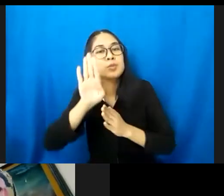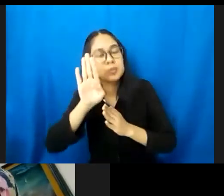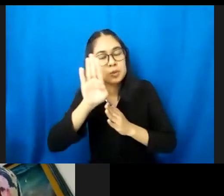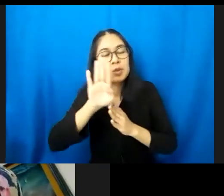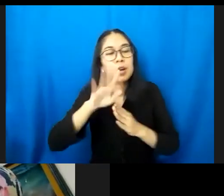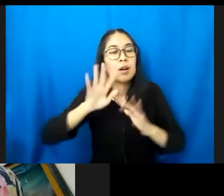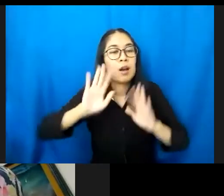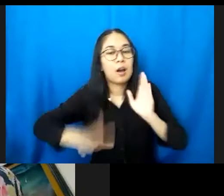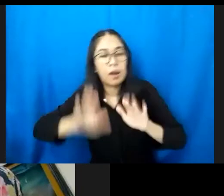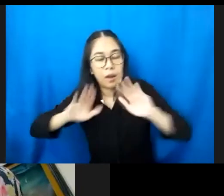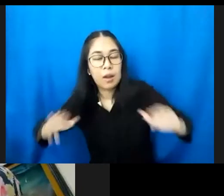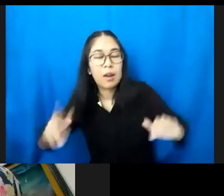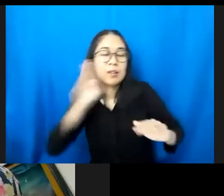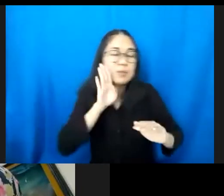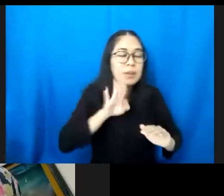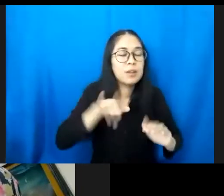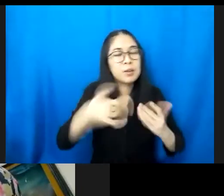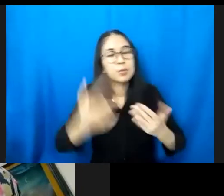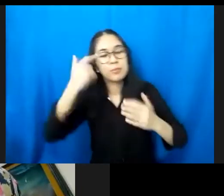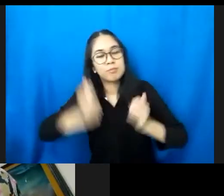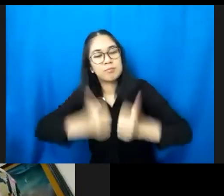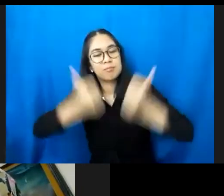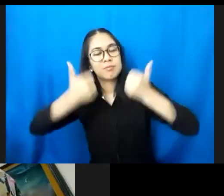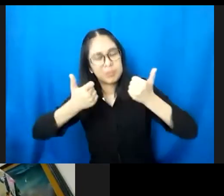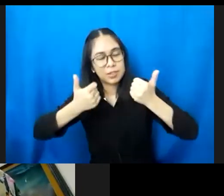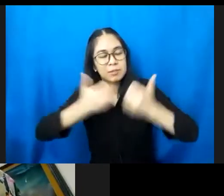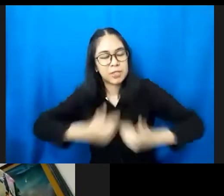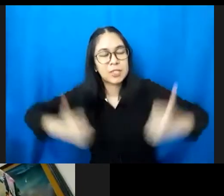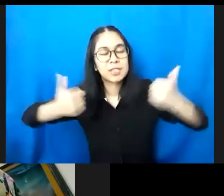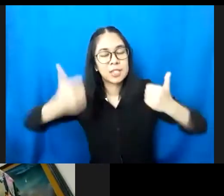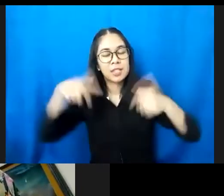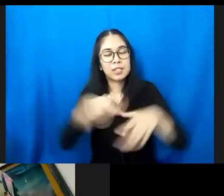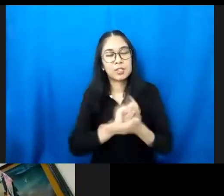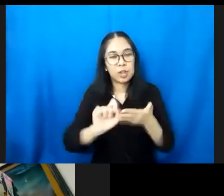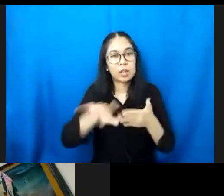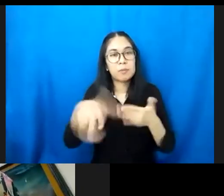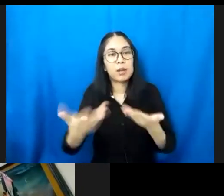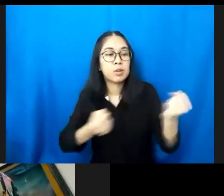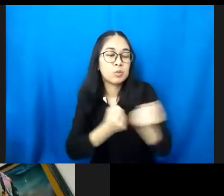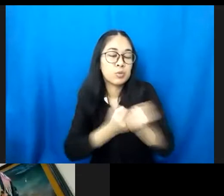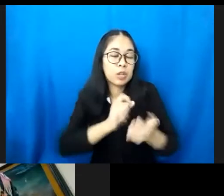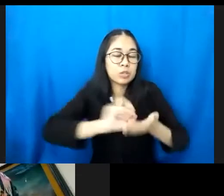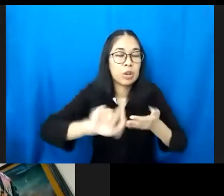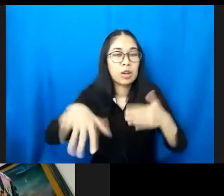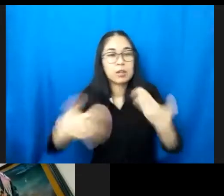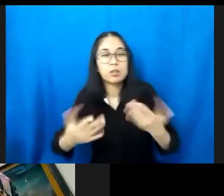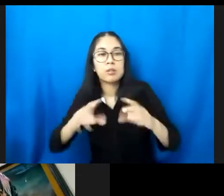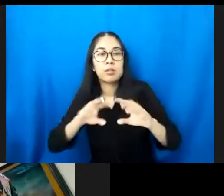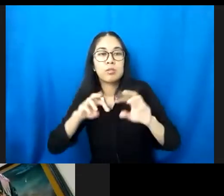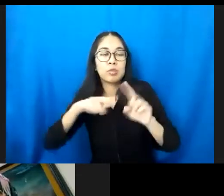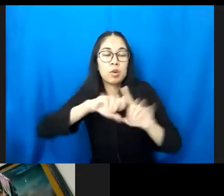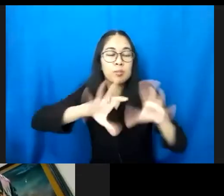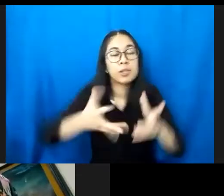remaja dan kebersihan di sekolahnya. Nah, dukungan apa yang diharapkan dari sekolah, komite sekolah, masyarakat, dan pemerintah